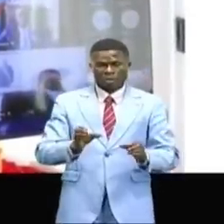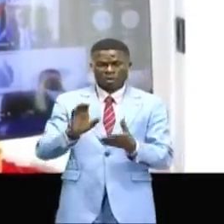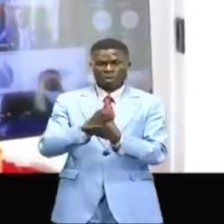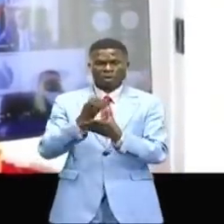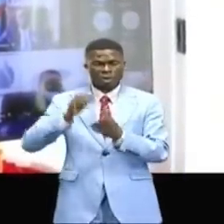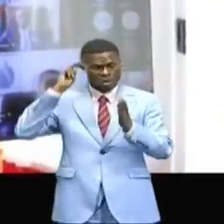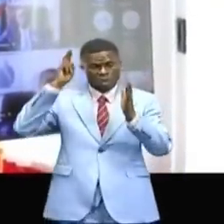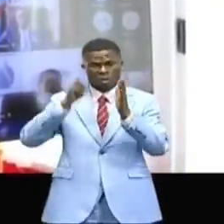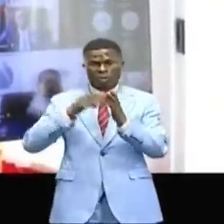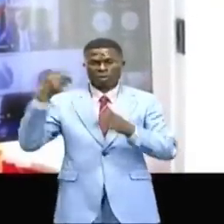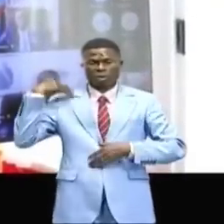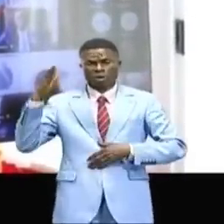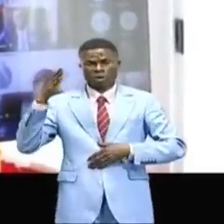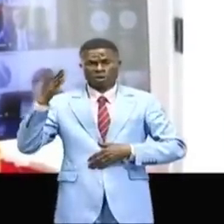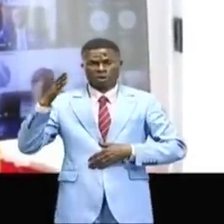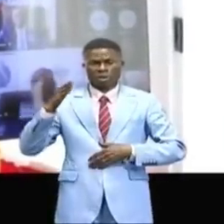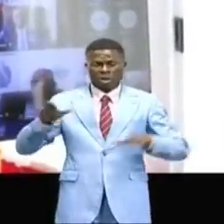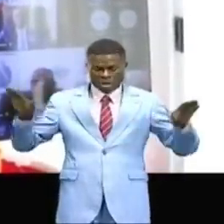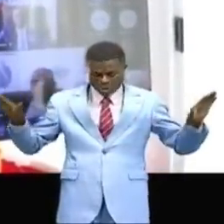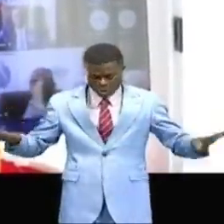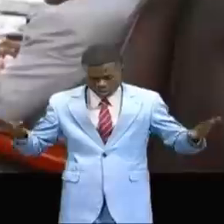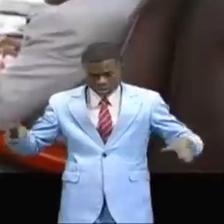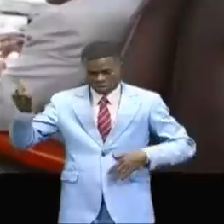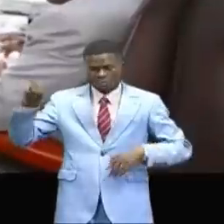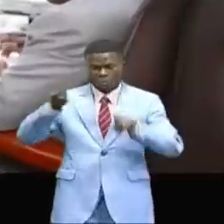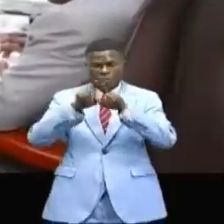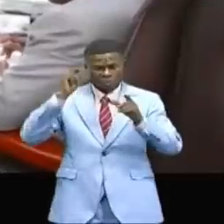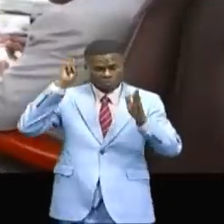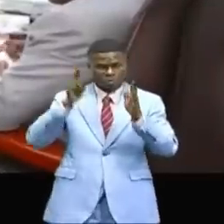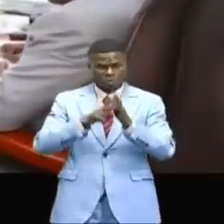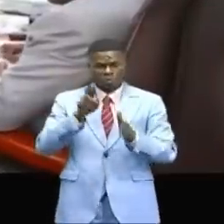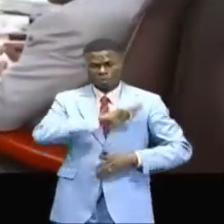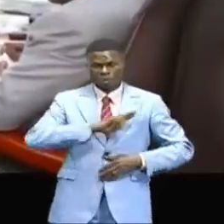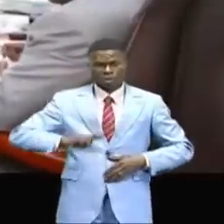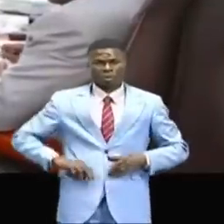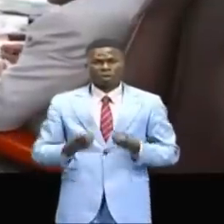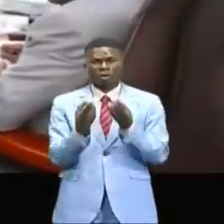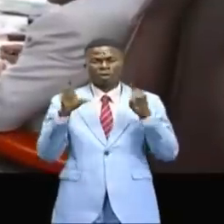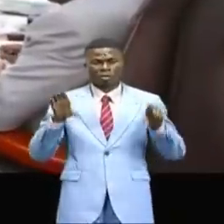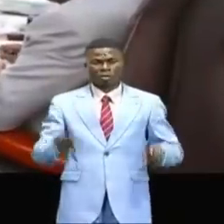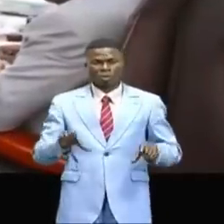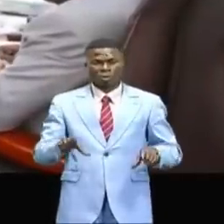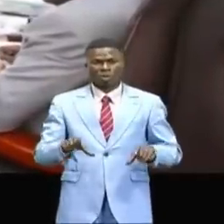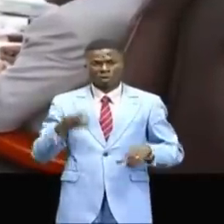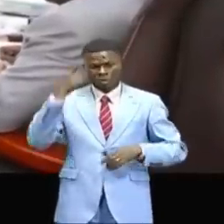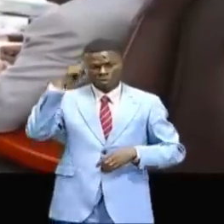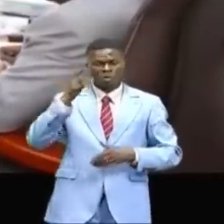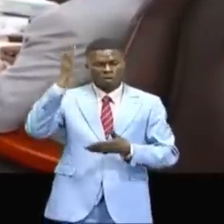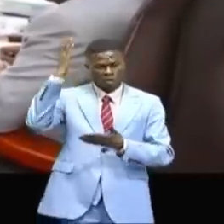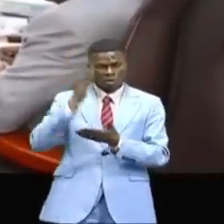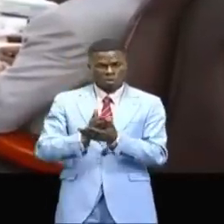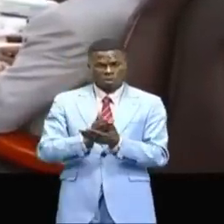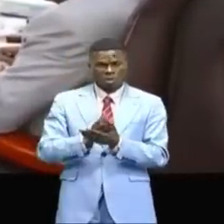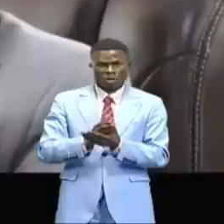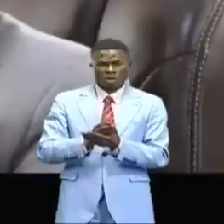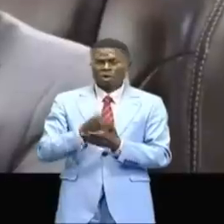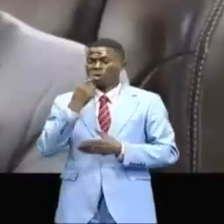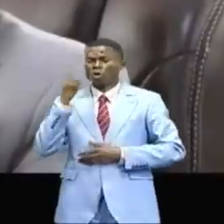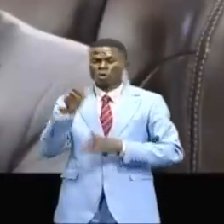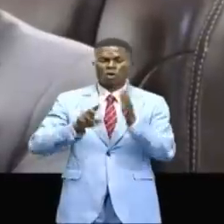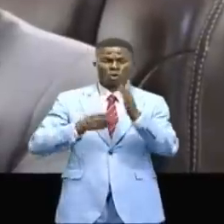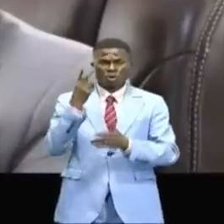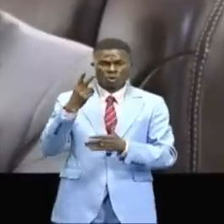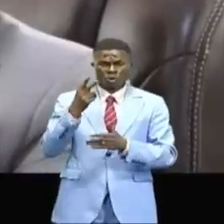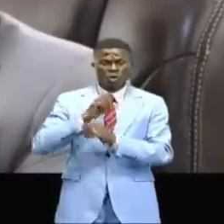gouvernement de l'État des Émirats arabes unis et les gouvernements de la République démocratique du Congo pour l'élimination de la double imposition et